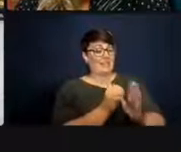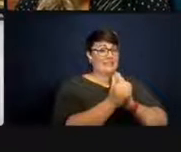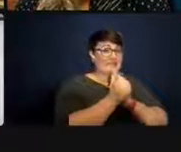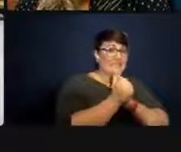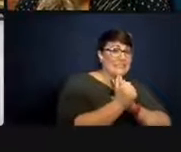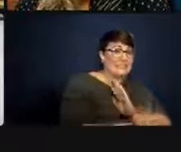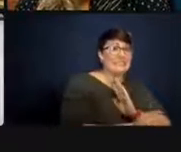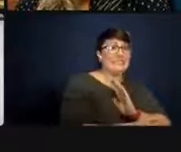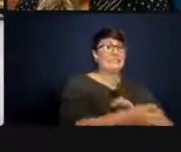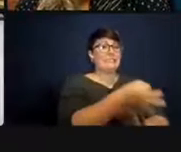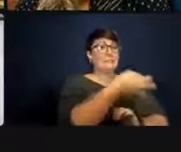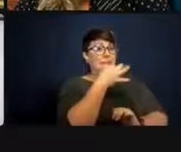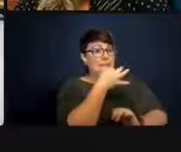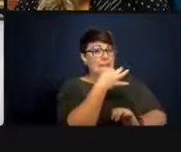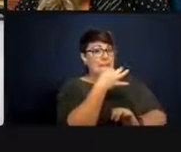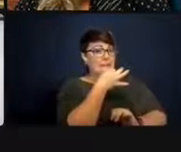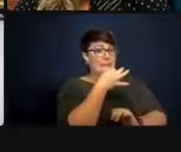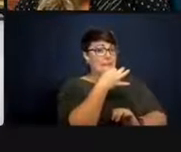يكون شخص